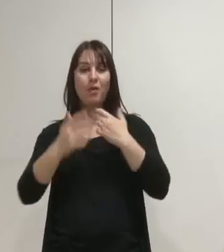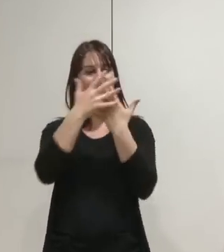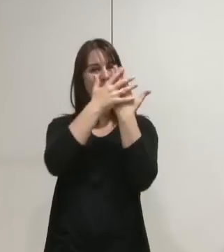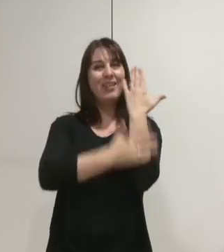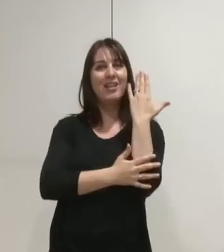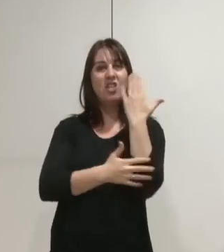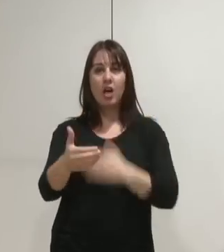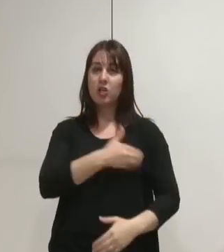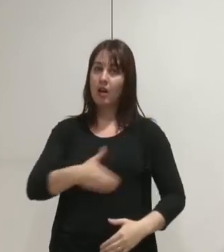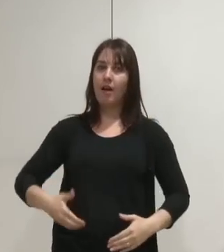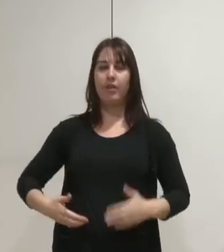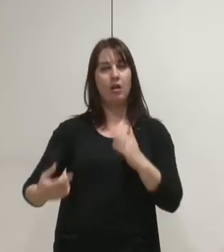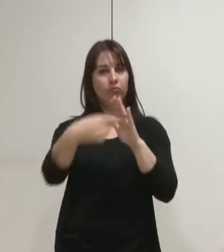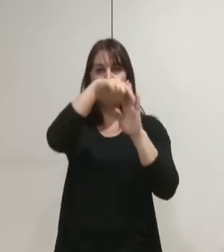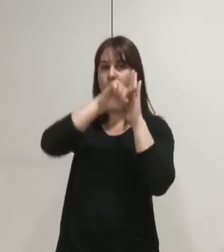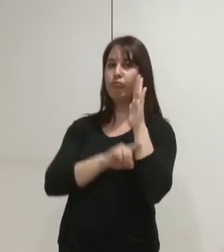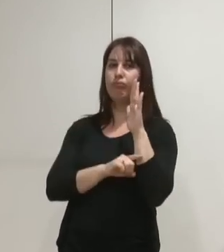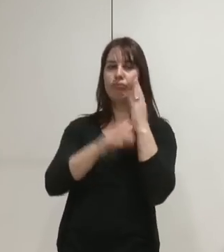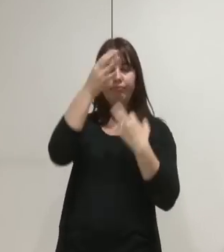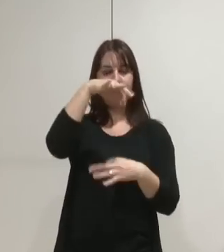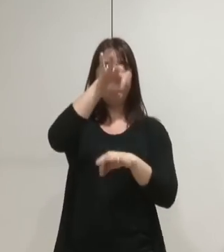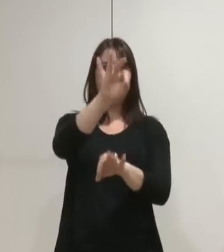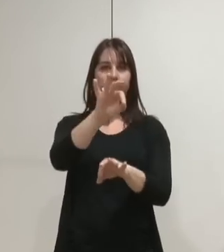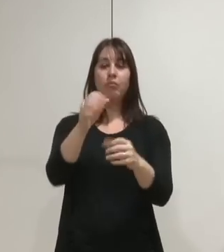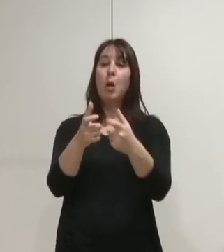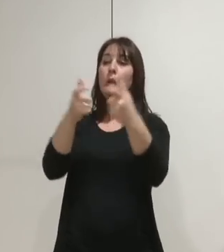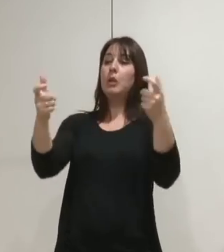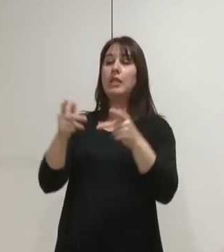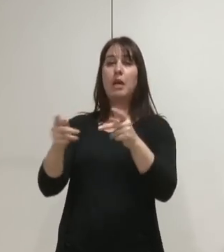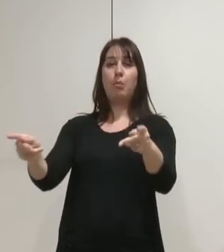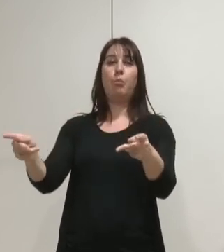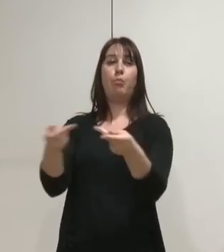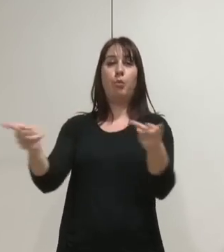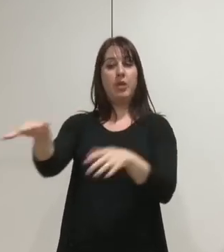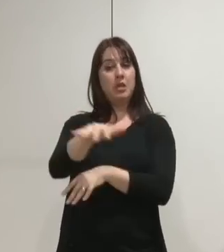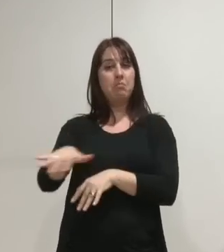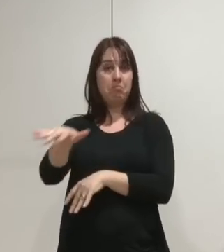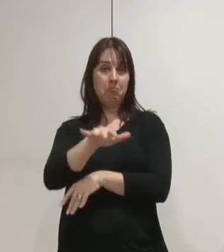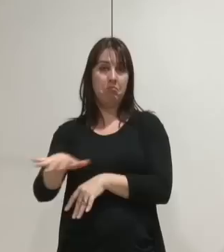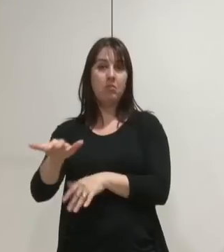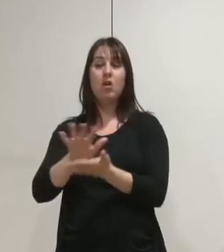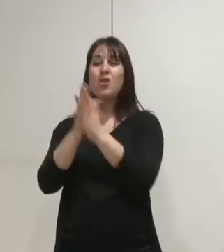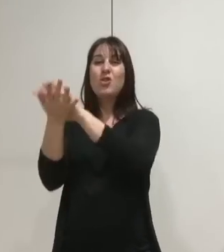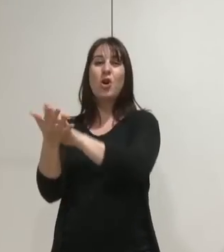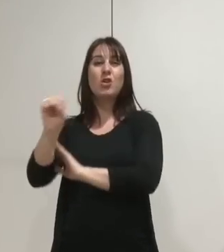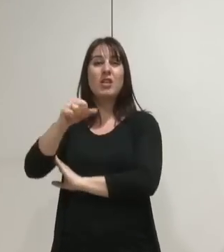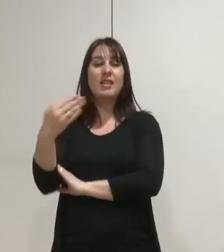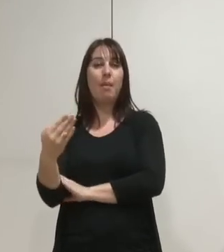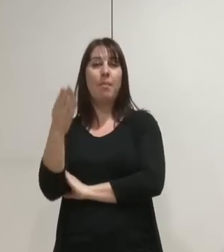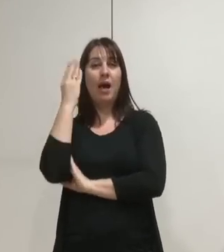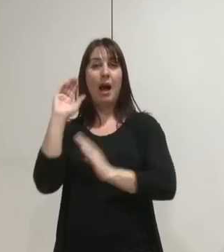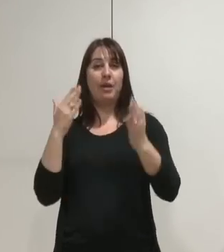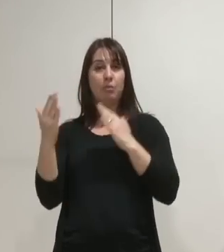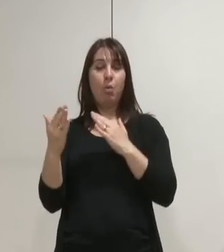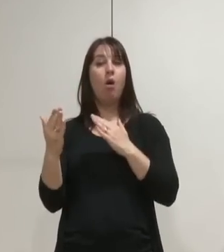charges que la ville aura déterminé une société publique locale issue d'une transformation de la C alpexo prendra le